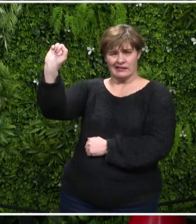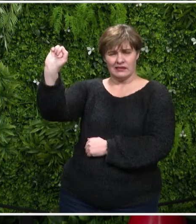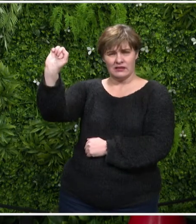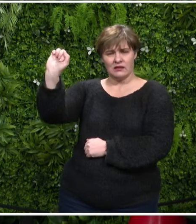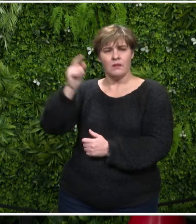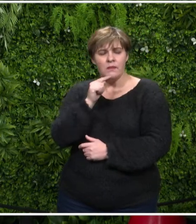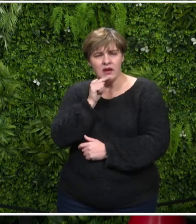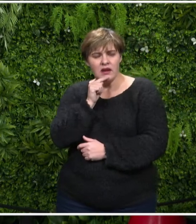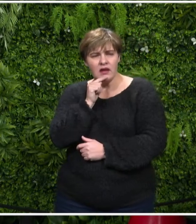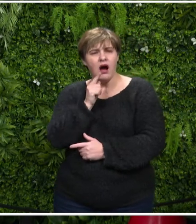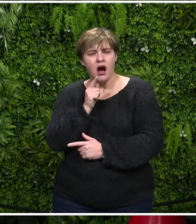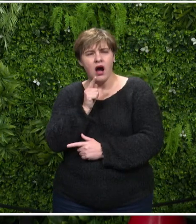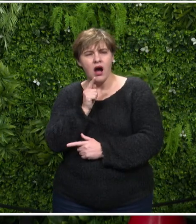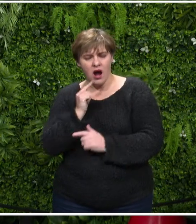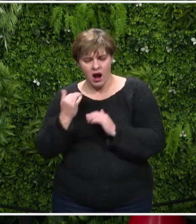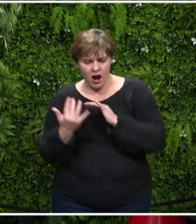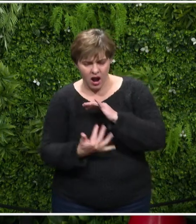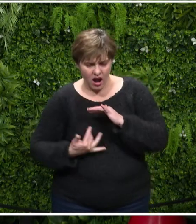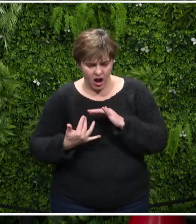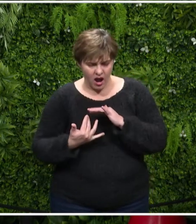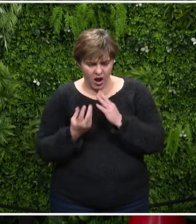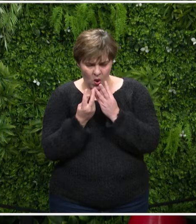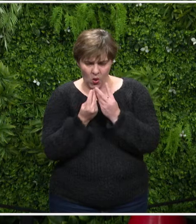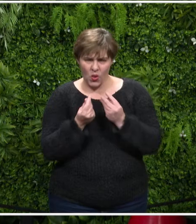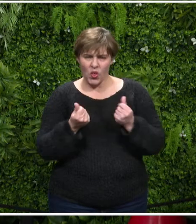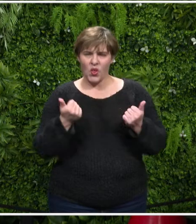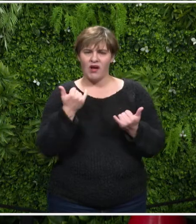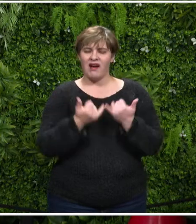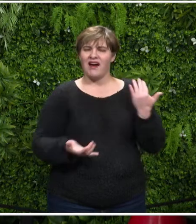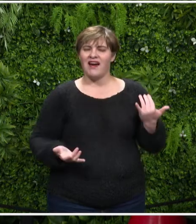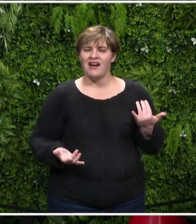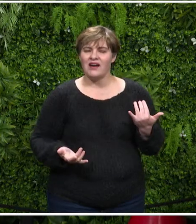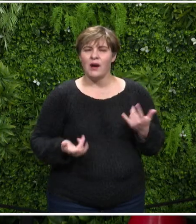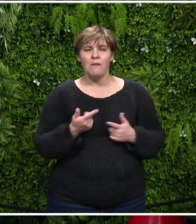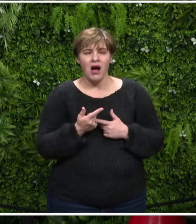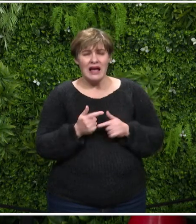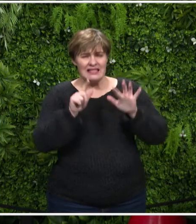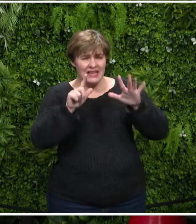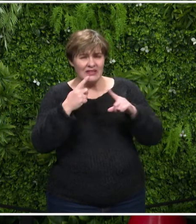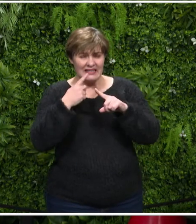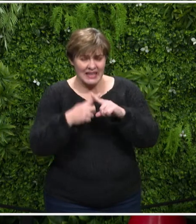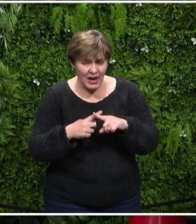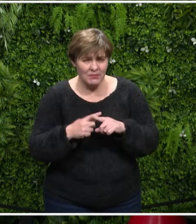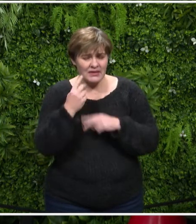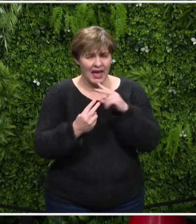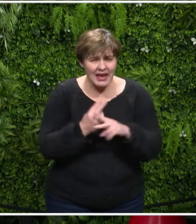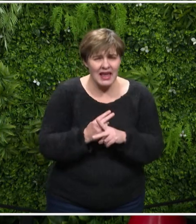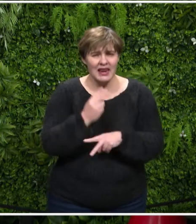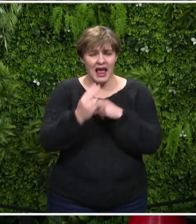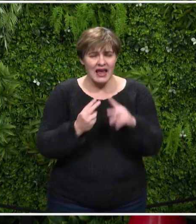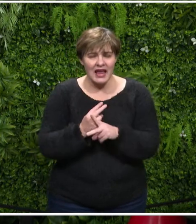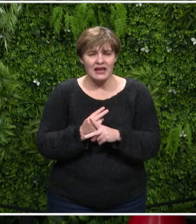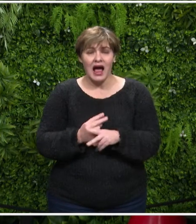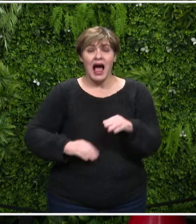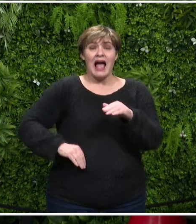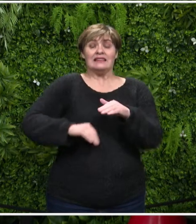waarheid, wat dit sal wegbrand soos in 'n smeltkroes? En wat is die kans dat 7 maal beteken totdat